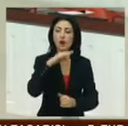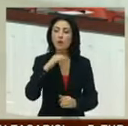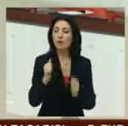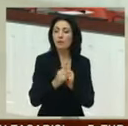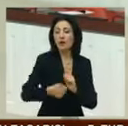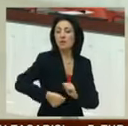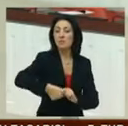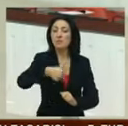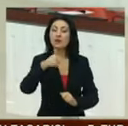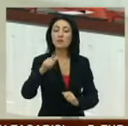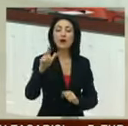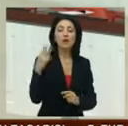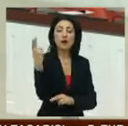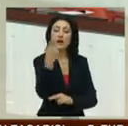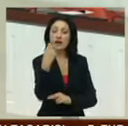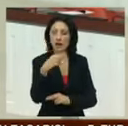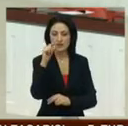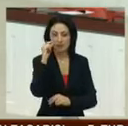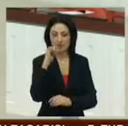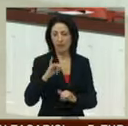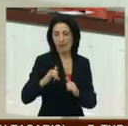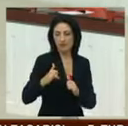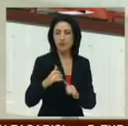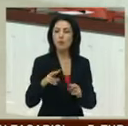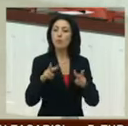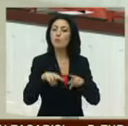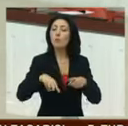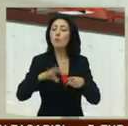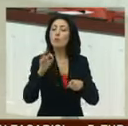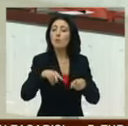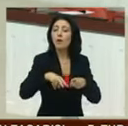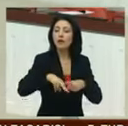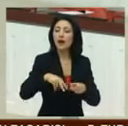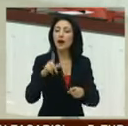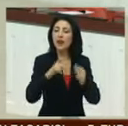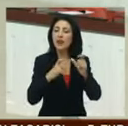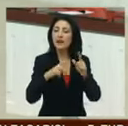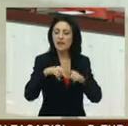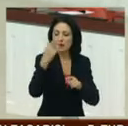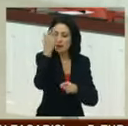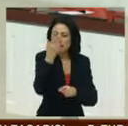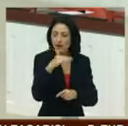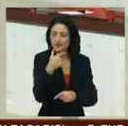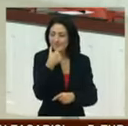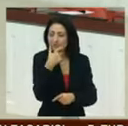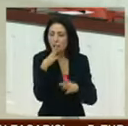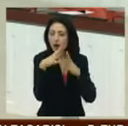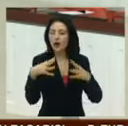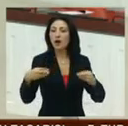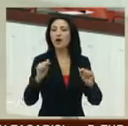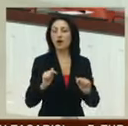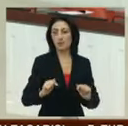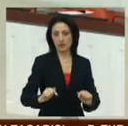bakanımızın Leonardo da Vinci esprisi Mona Lisa tablosundaki yarım tebessümü bile yok etti.